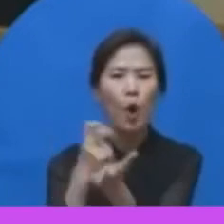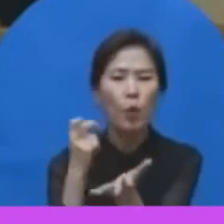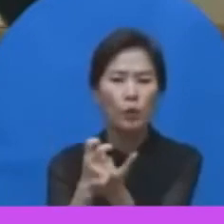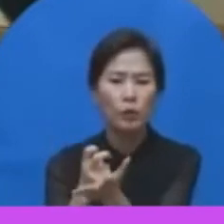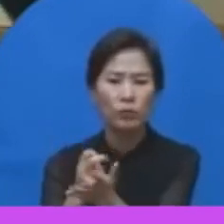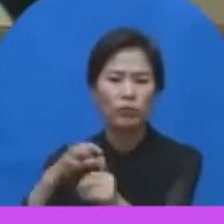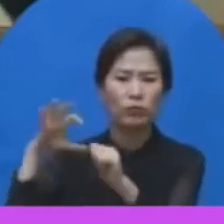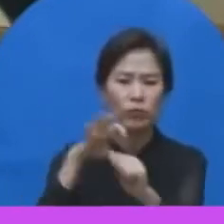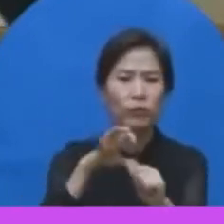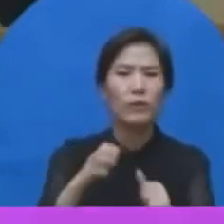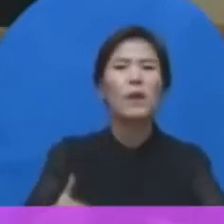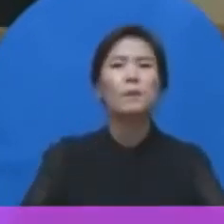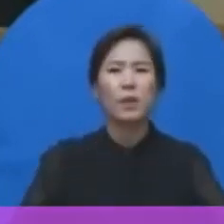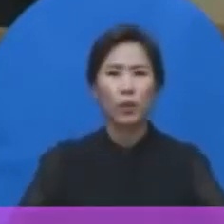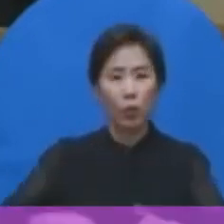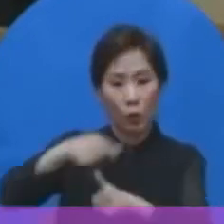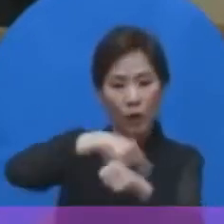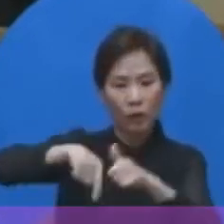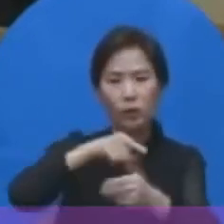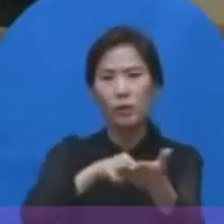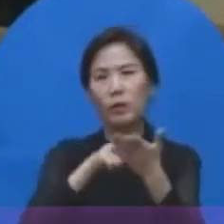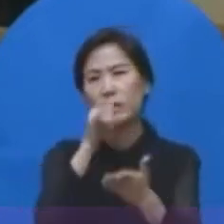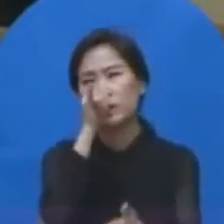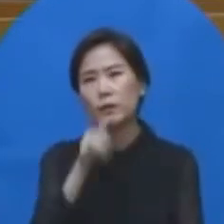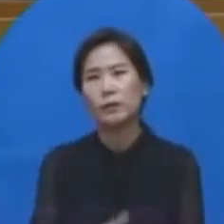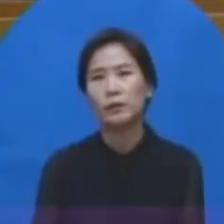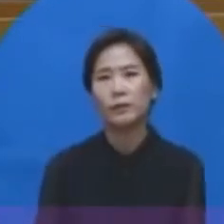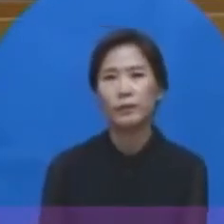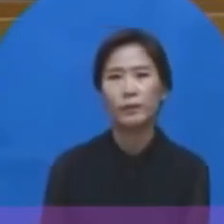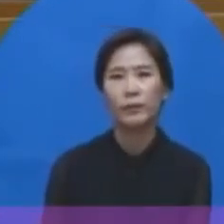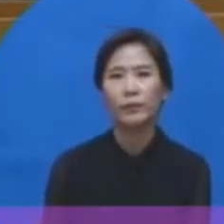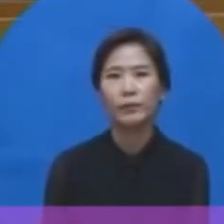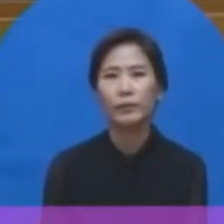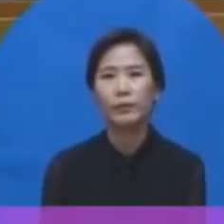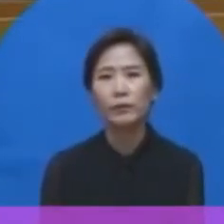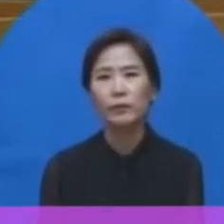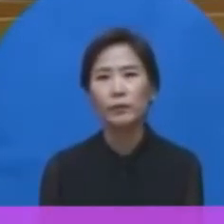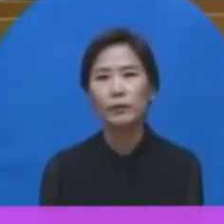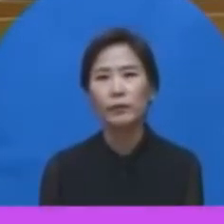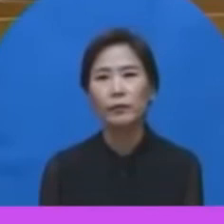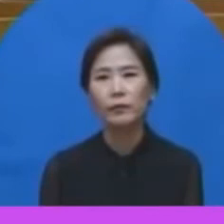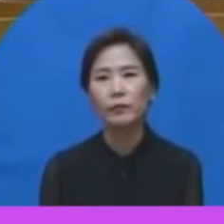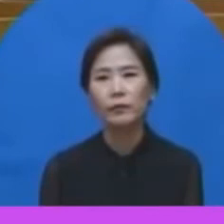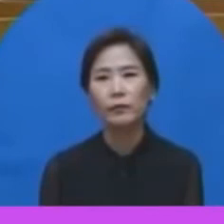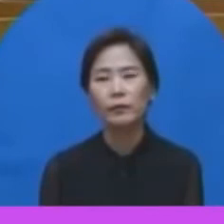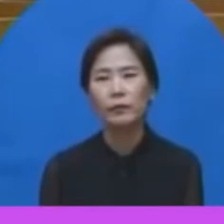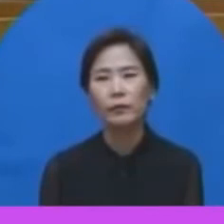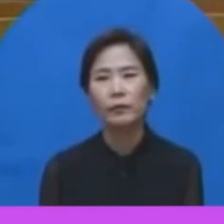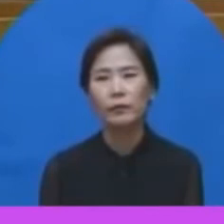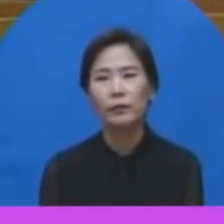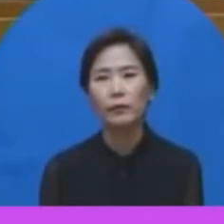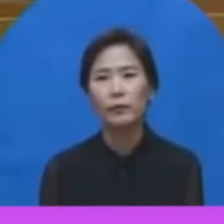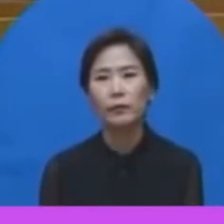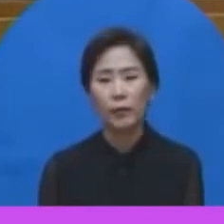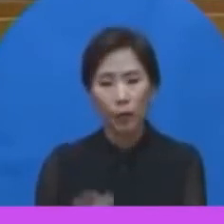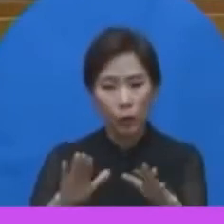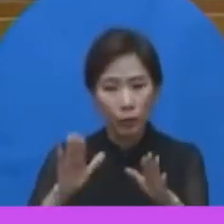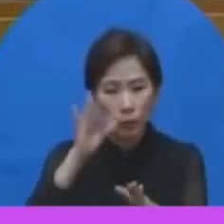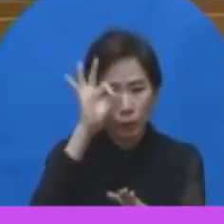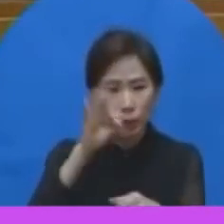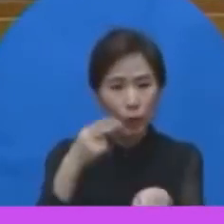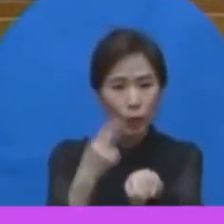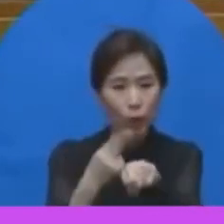수밖에 없었던 그런 배경들은 좀 있는 것 같습니다. 오늘 이제 다룰